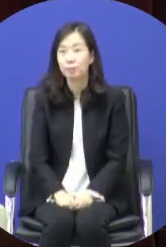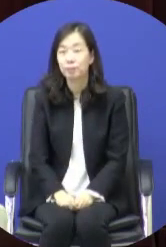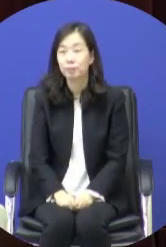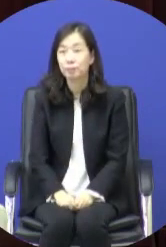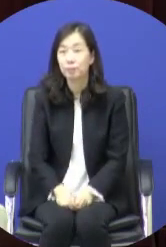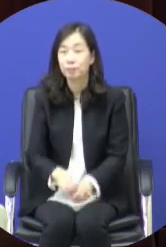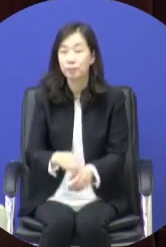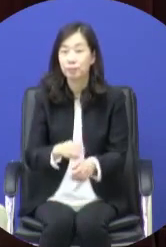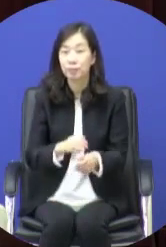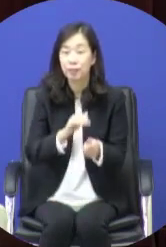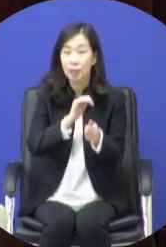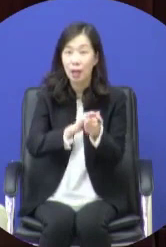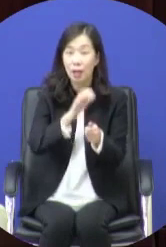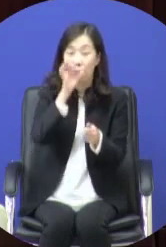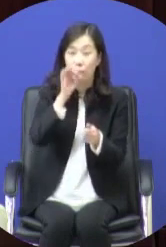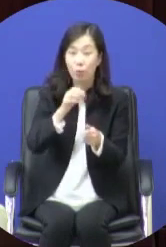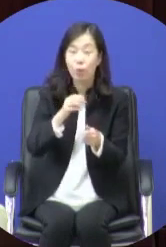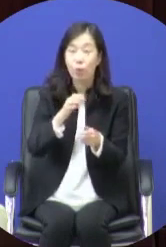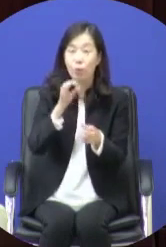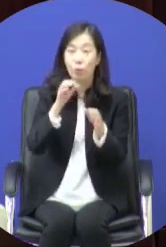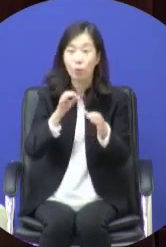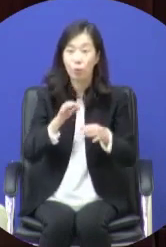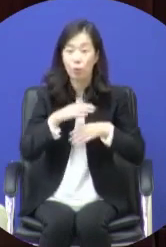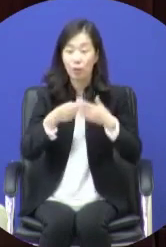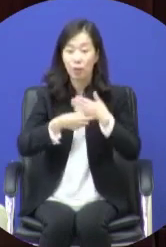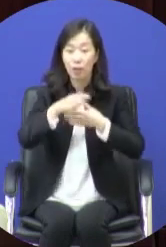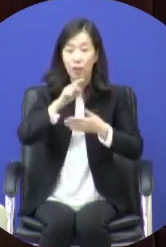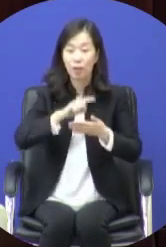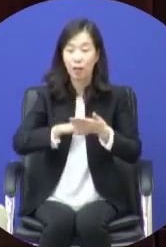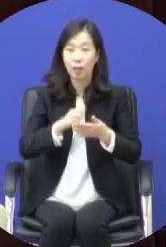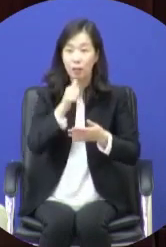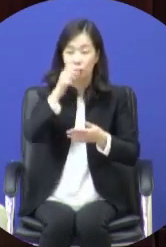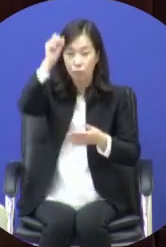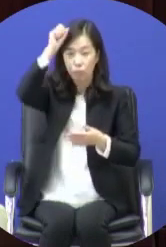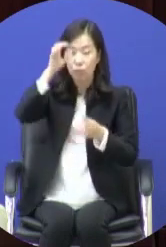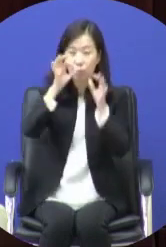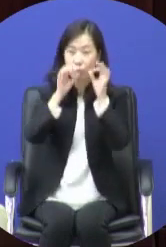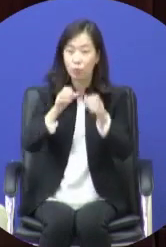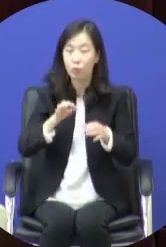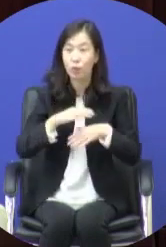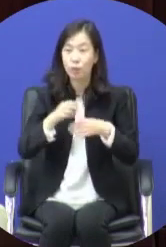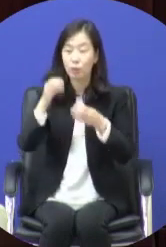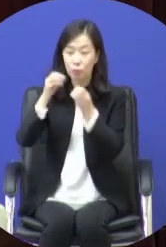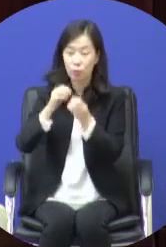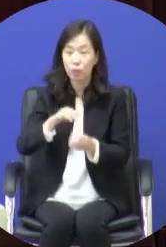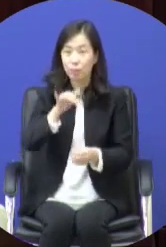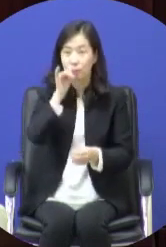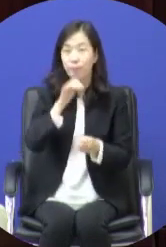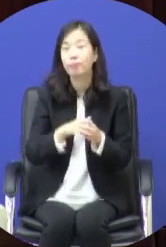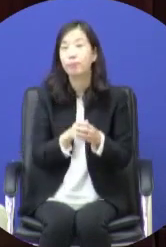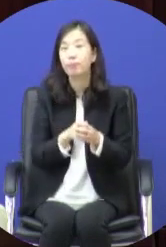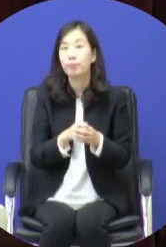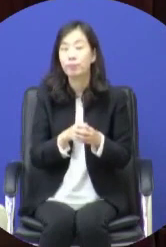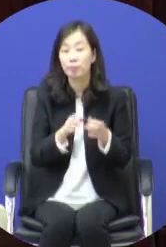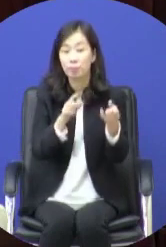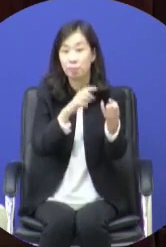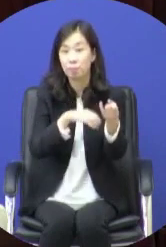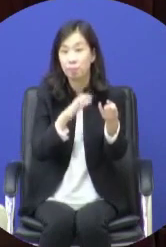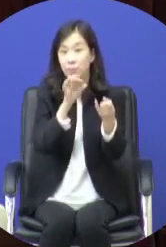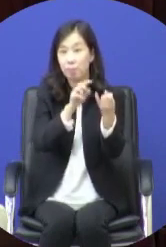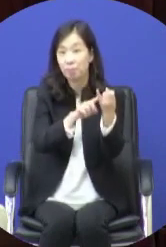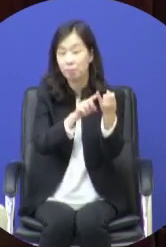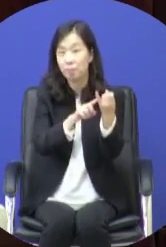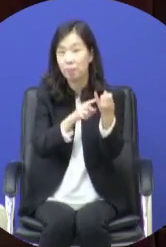자라보고 놀란 가슴, 소뚜껑 보고 놀란다는 속담이 있습니다. 이정은 씨의 안성 방문은